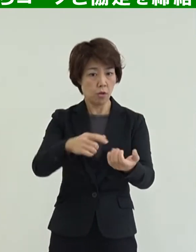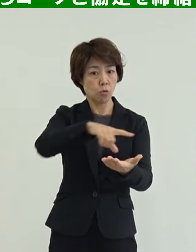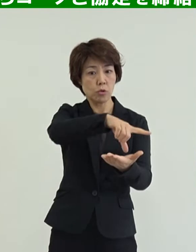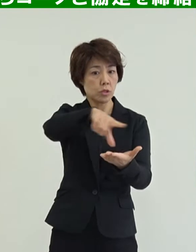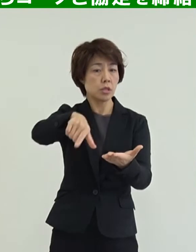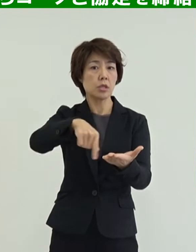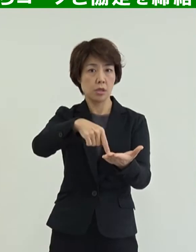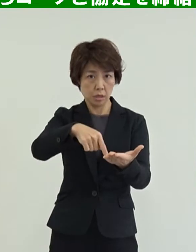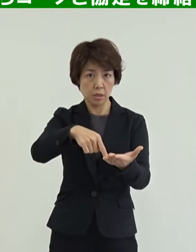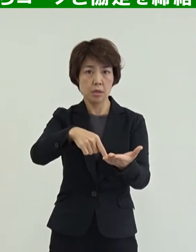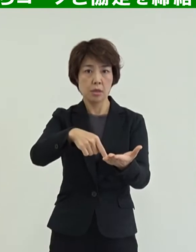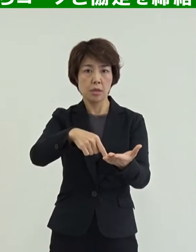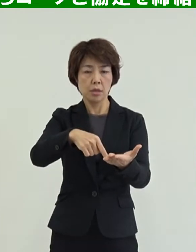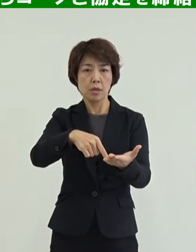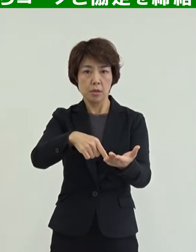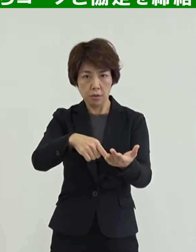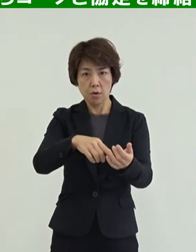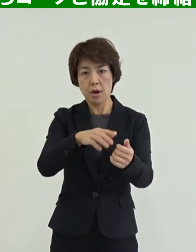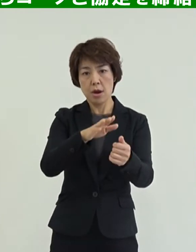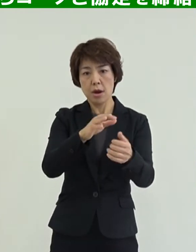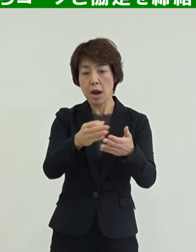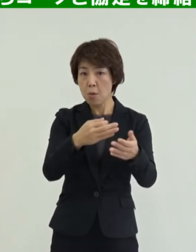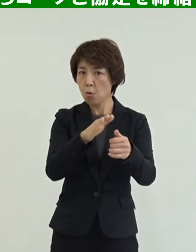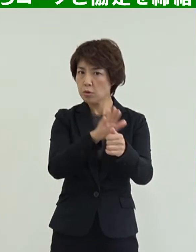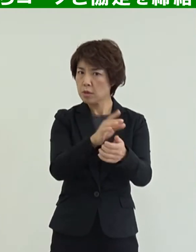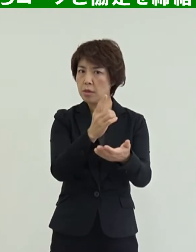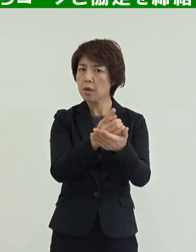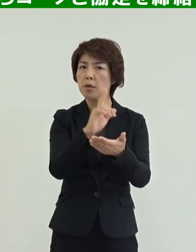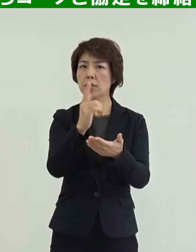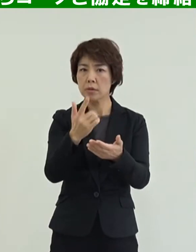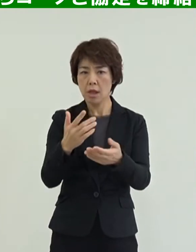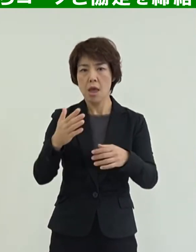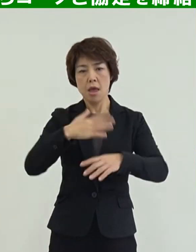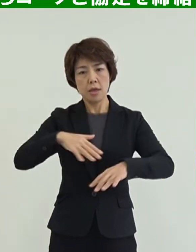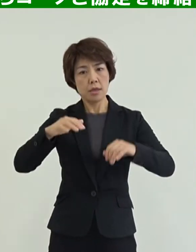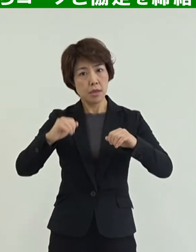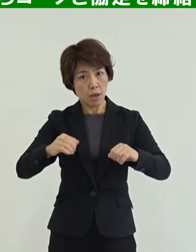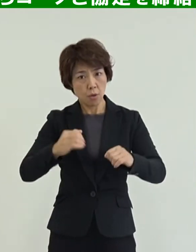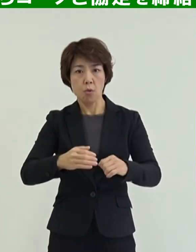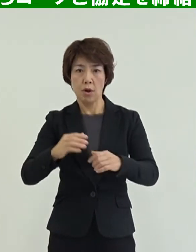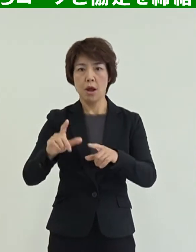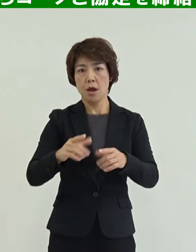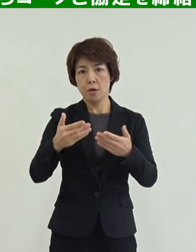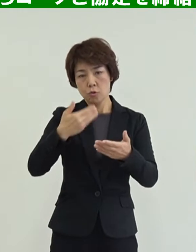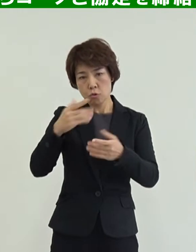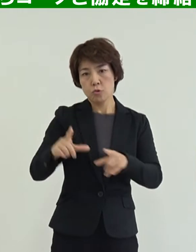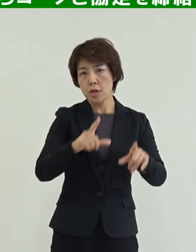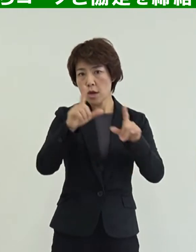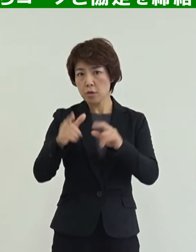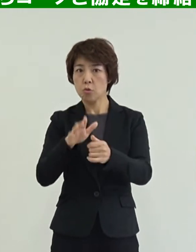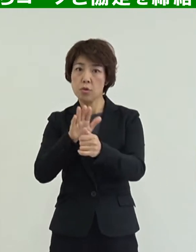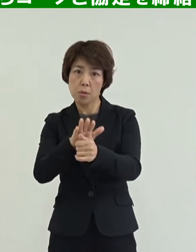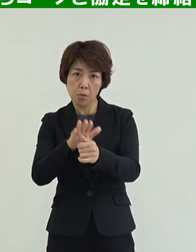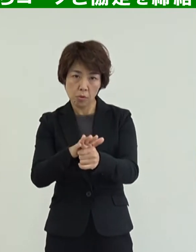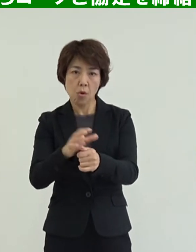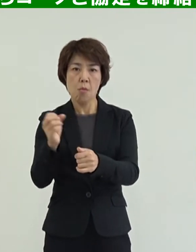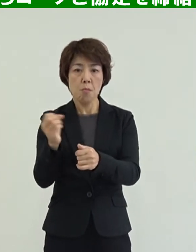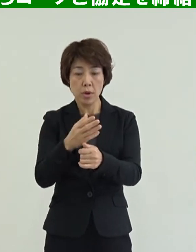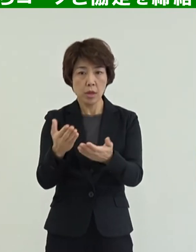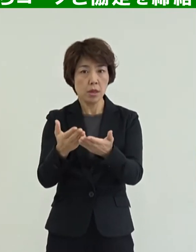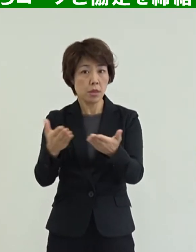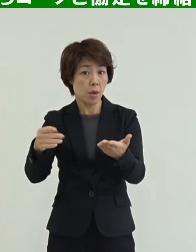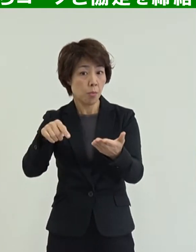への運航がお買い物支援だけでなく健康な食生活へのサポートまた移動店舗の